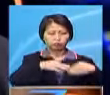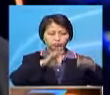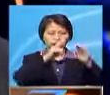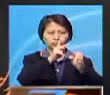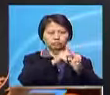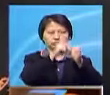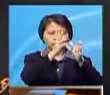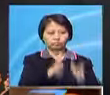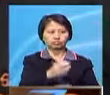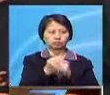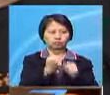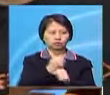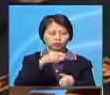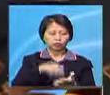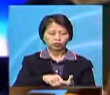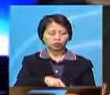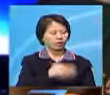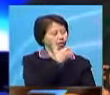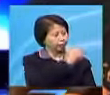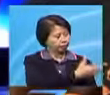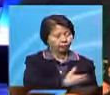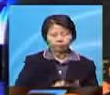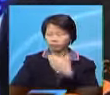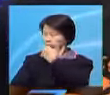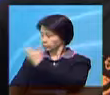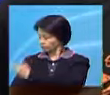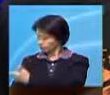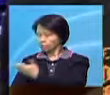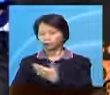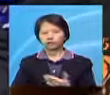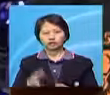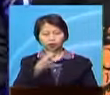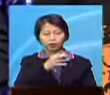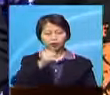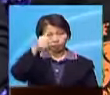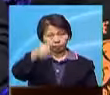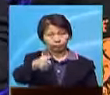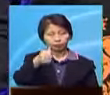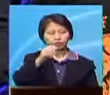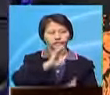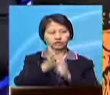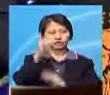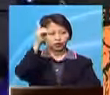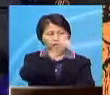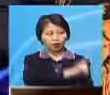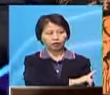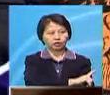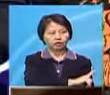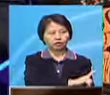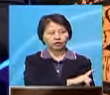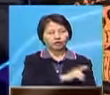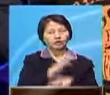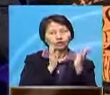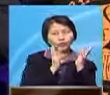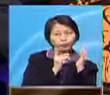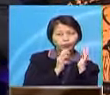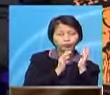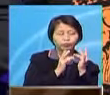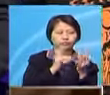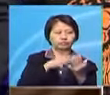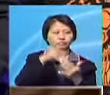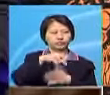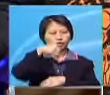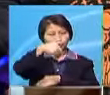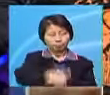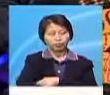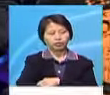pada tahun ni. Baik, terima kasih Amir, terima kasih Farah. Dan esok semestinya menjadi hari yang paling ditunggu-tunggu oleh peminat program ini, iaitu